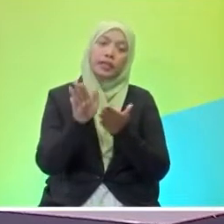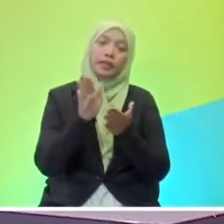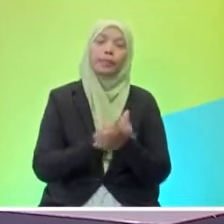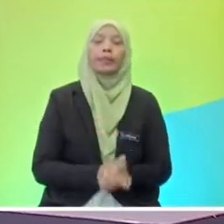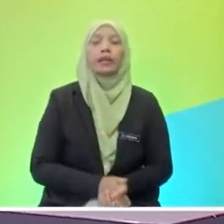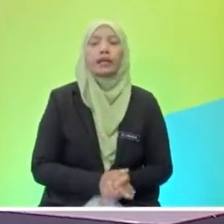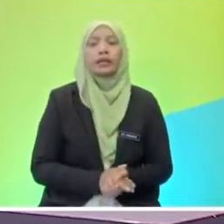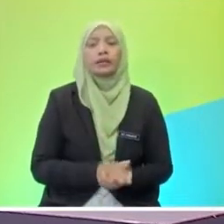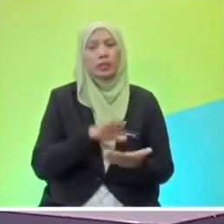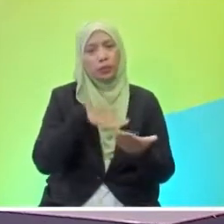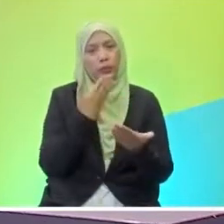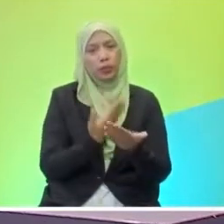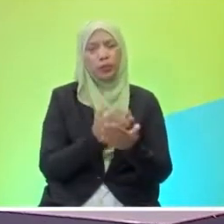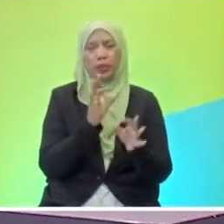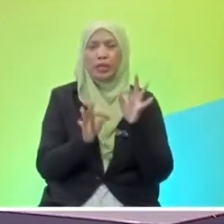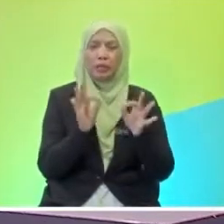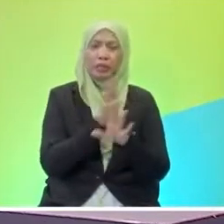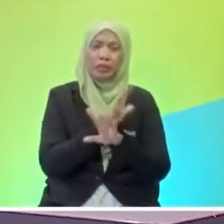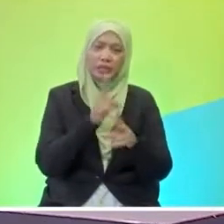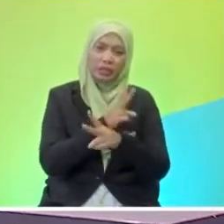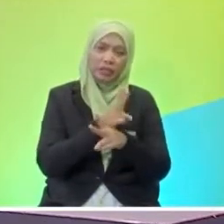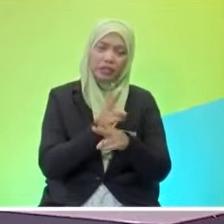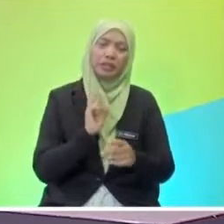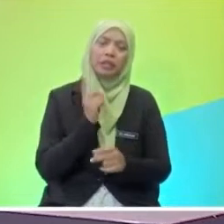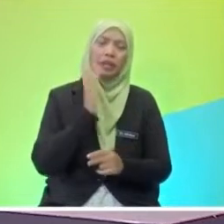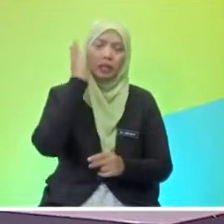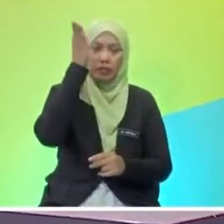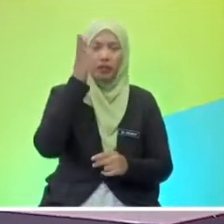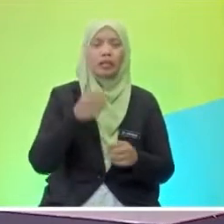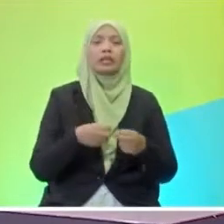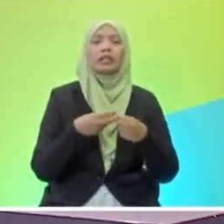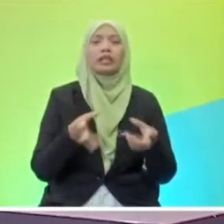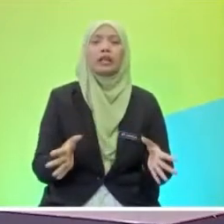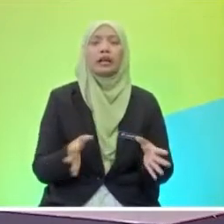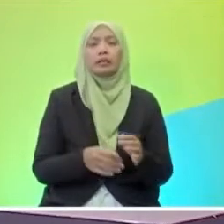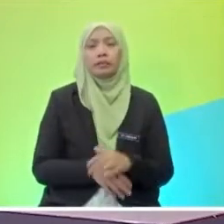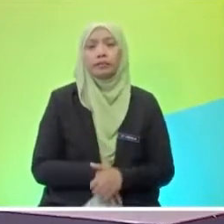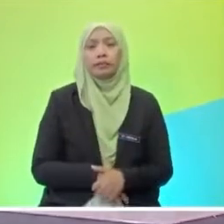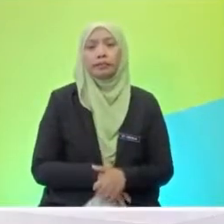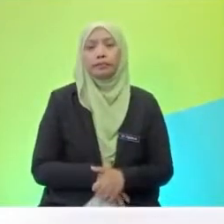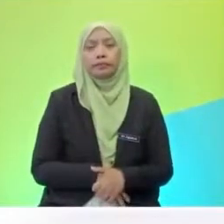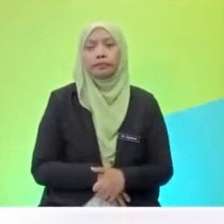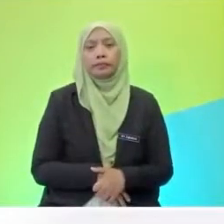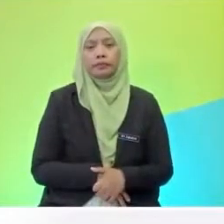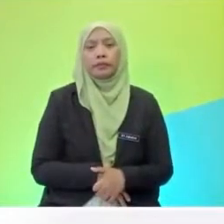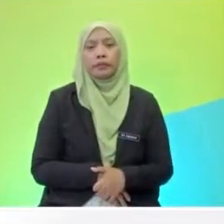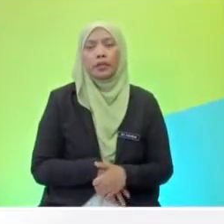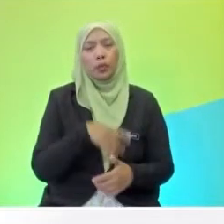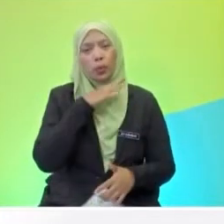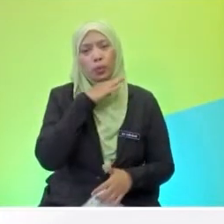kesamburuk di pula kau kita tak jago kita kehilangan Oke sikap masyarakat tidak prihatin keadaan